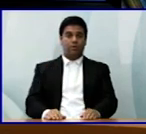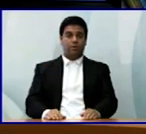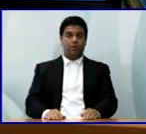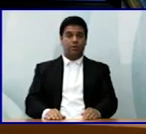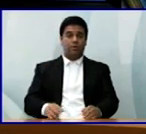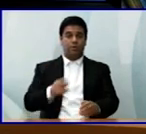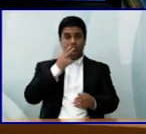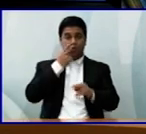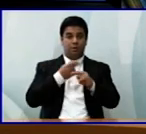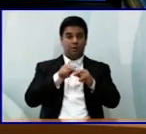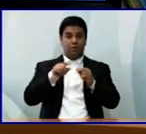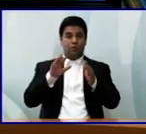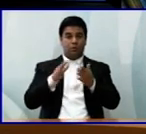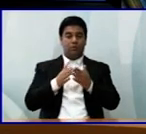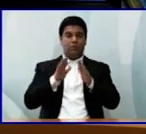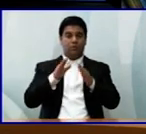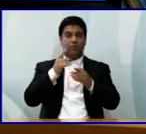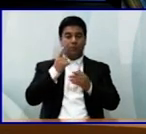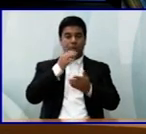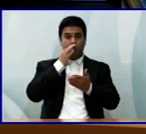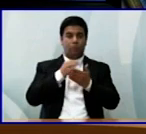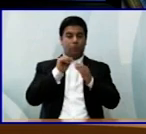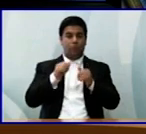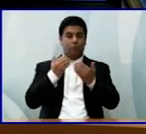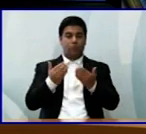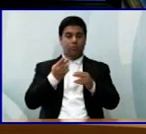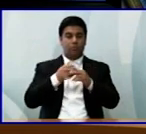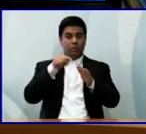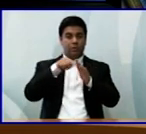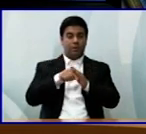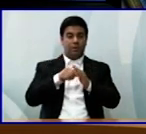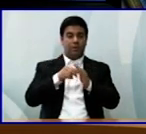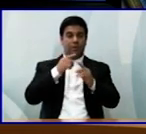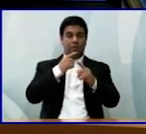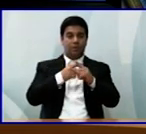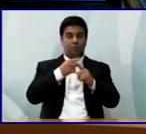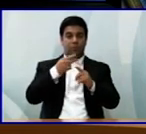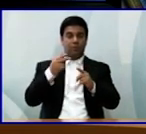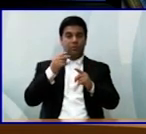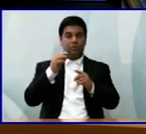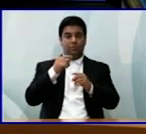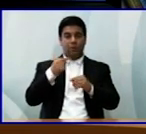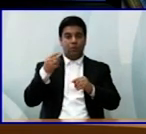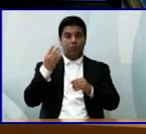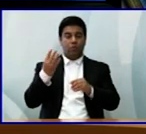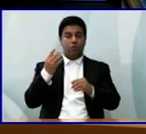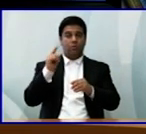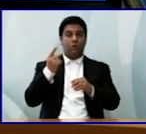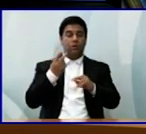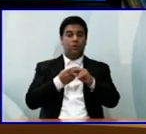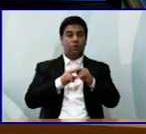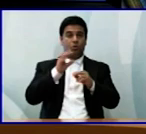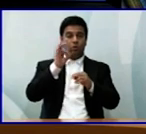Qarang, bu holatda faqat bitta javob bo'lishi mumkin. Ya'ni ki, x barobar minus 4. Çünkü 0